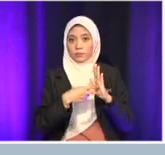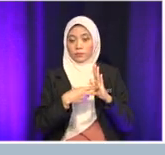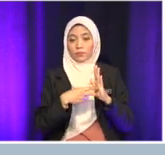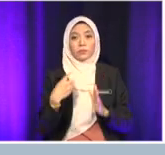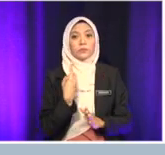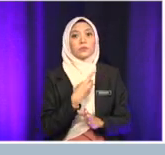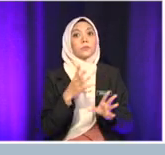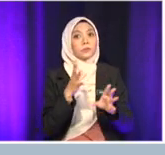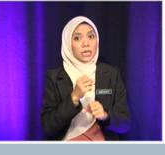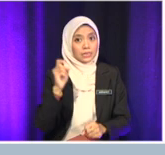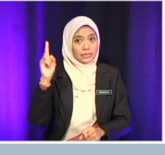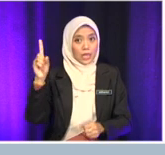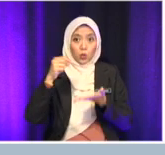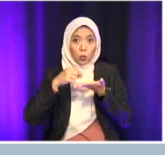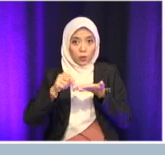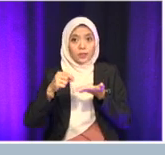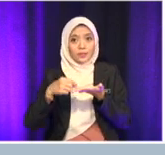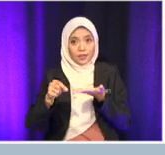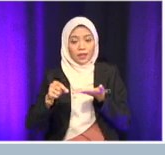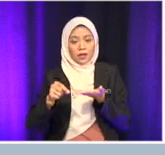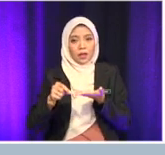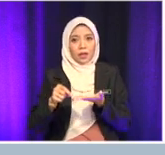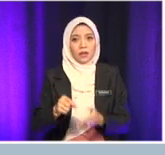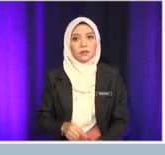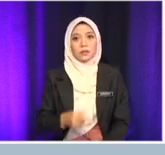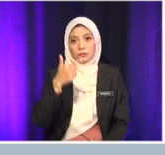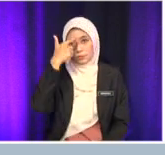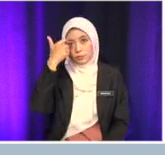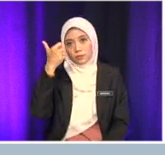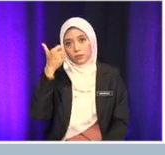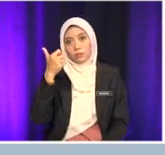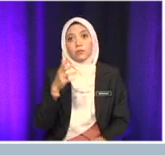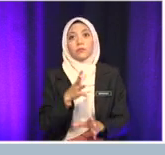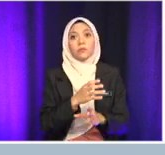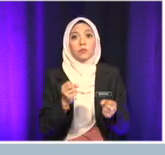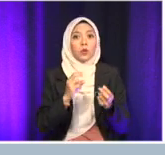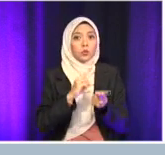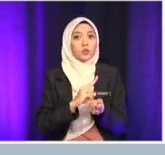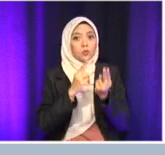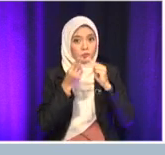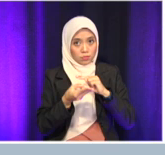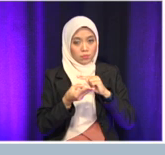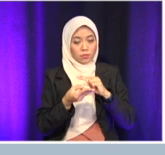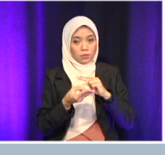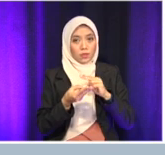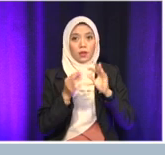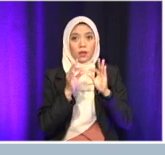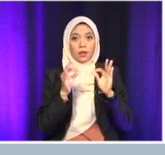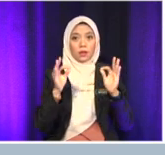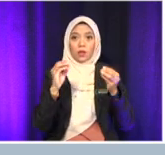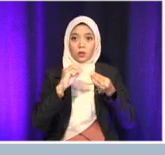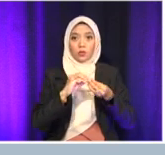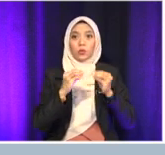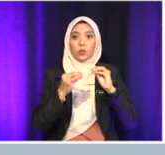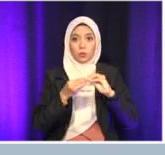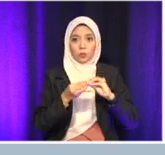diberi satu markah karena kita berjaya mengubah persamaan asal kepada persamaan baru untuk dihapuskan